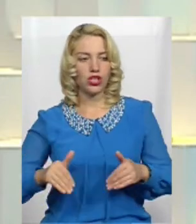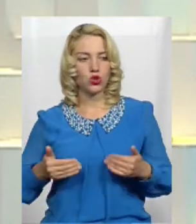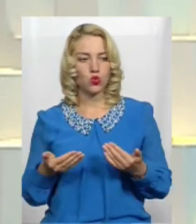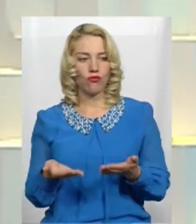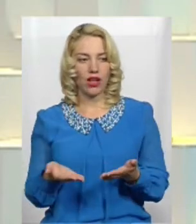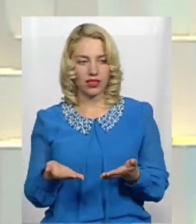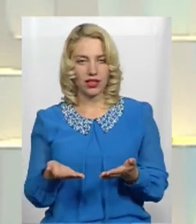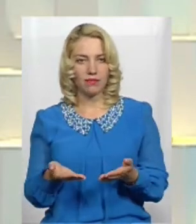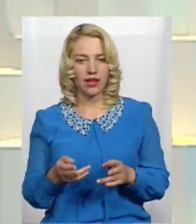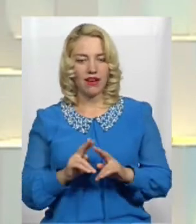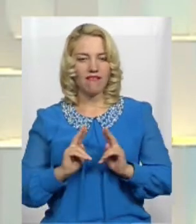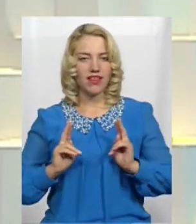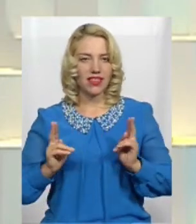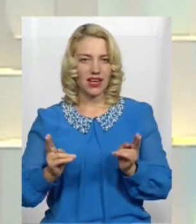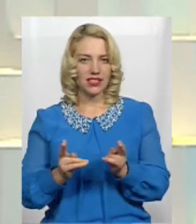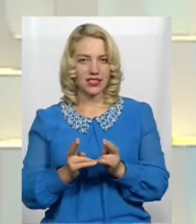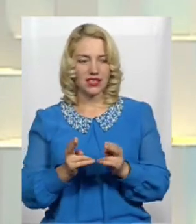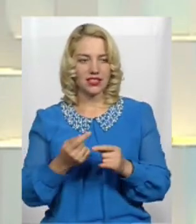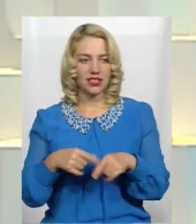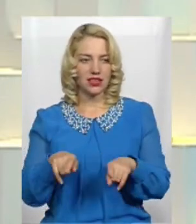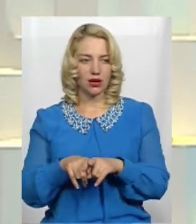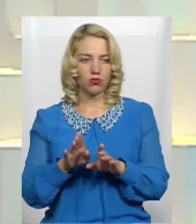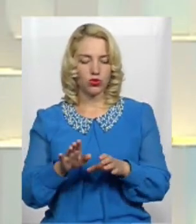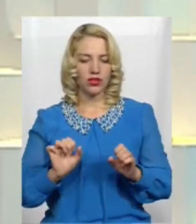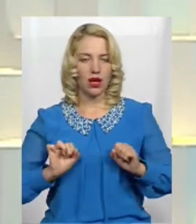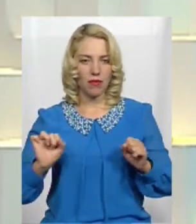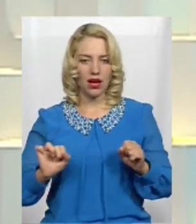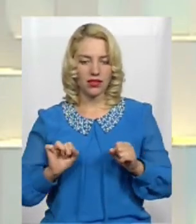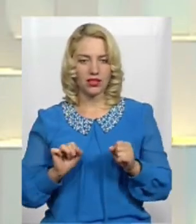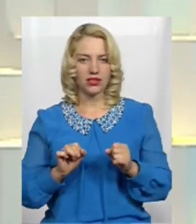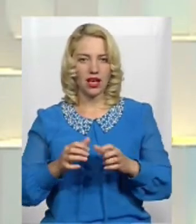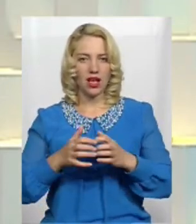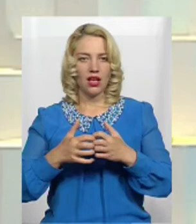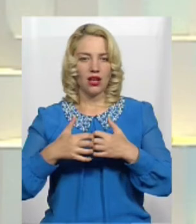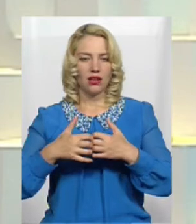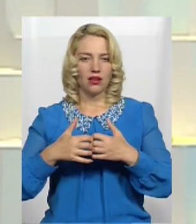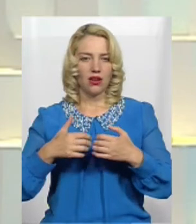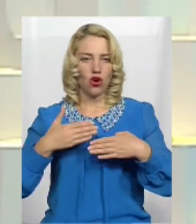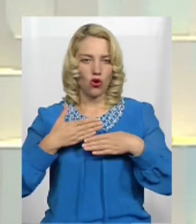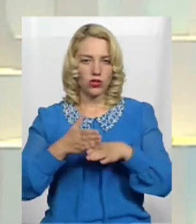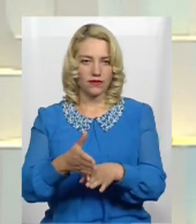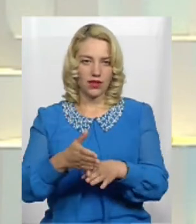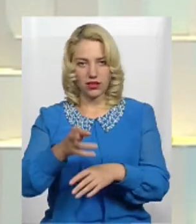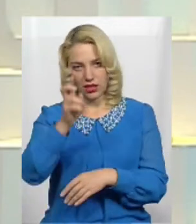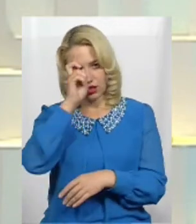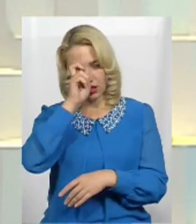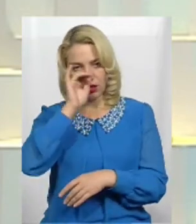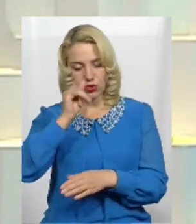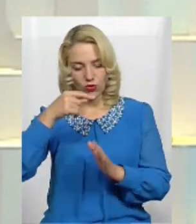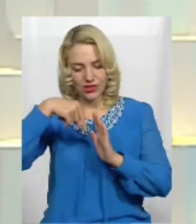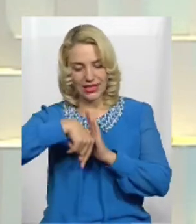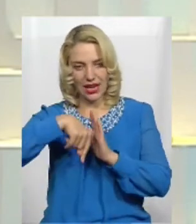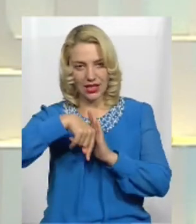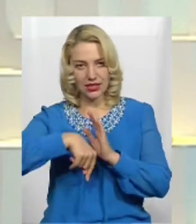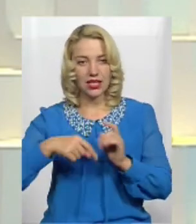ініціювати федералізацію і таким чином намагатися розвалити країну зсередини. Саме тому, для того, щоб